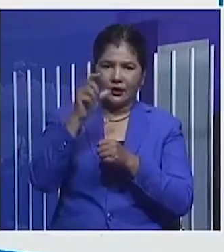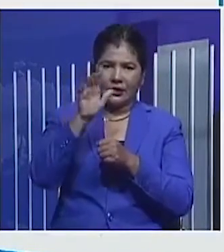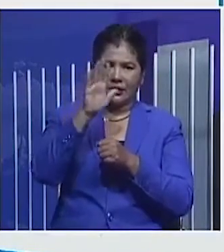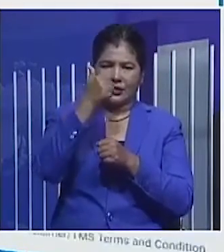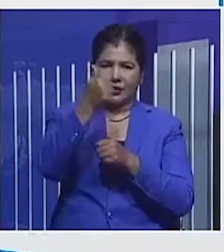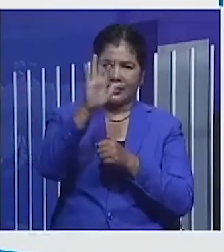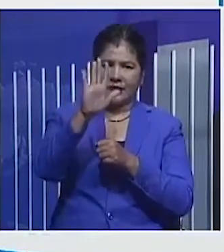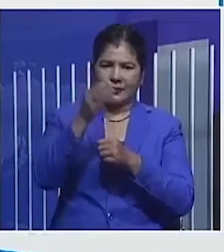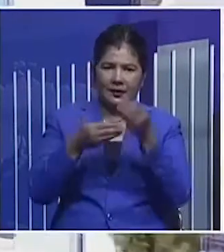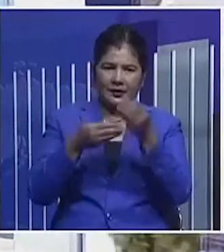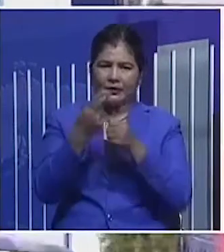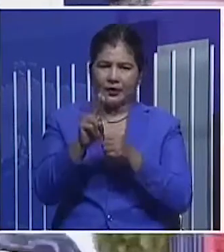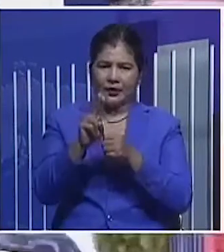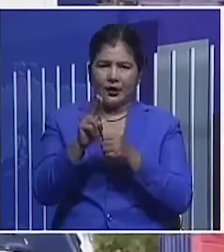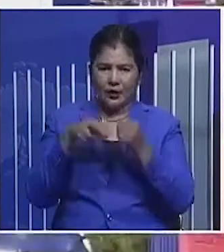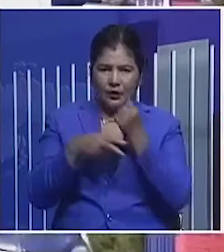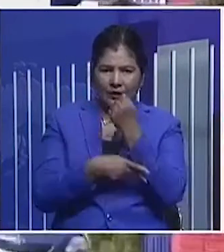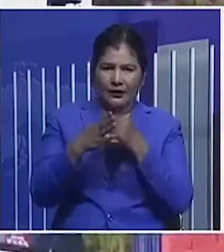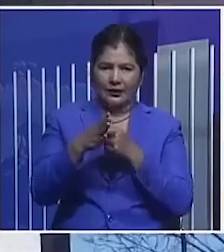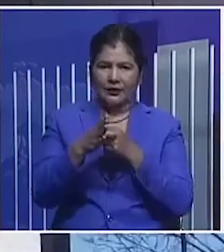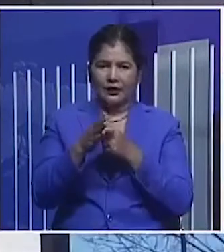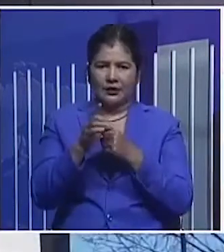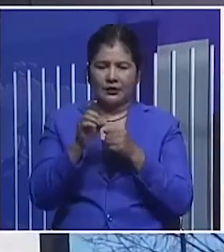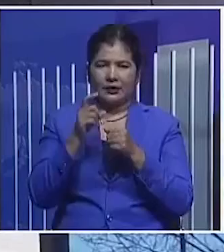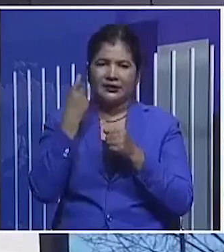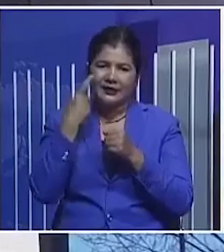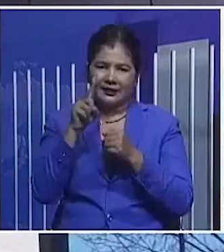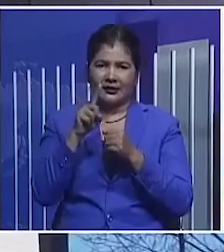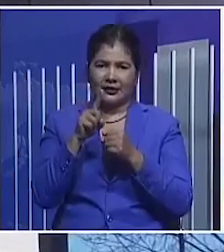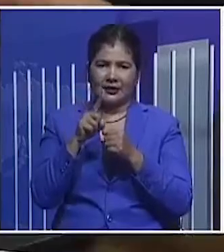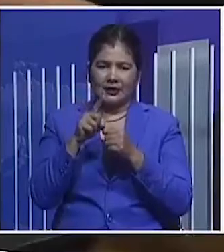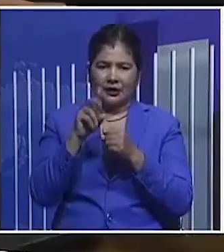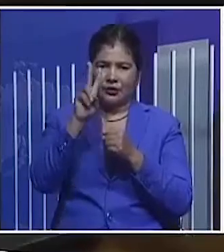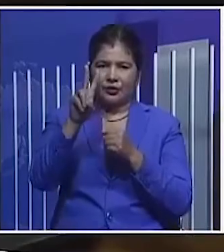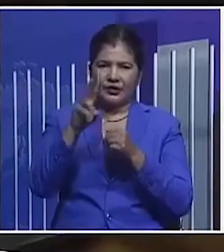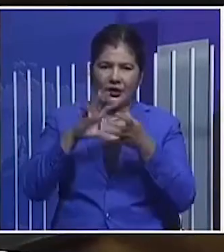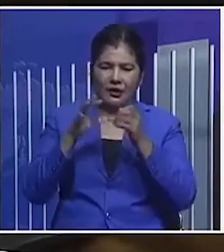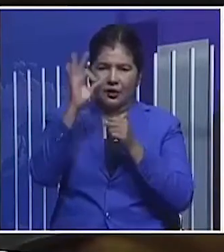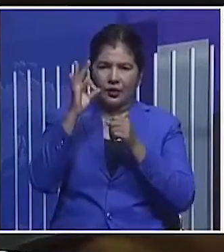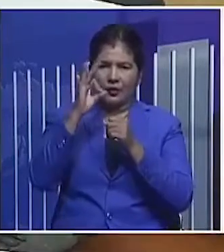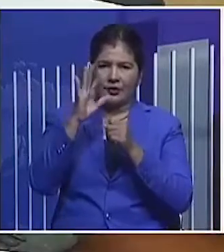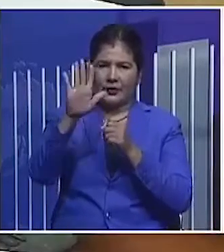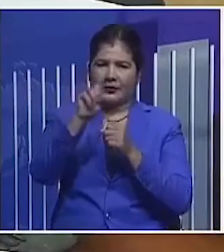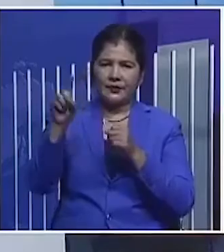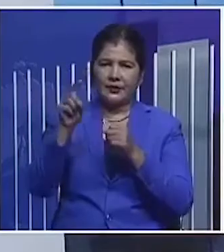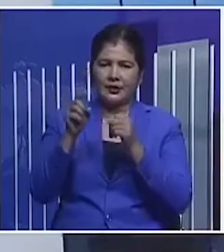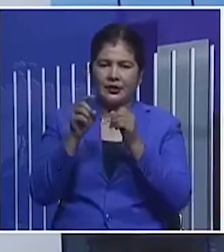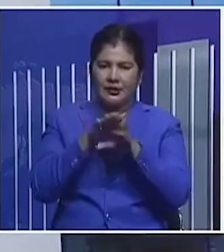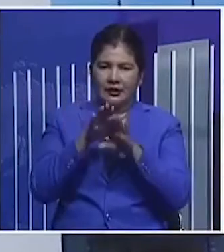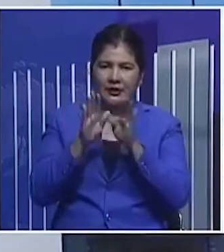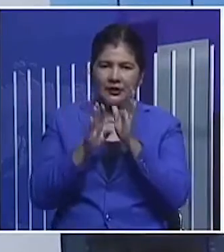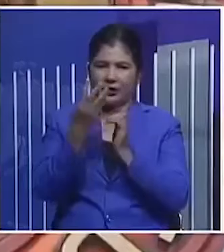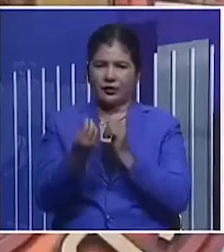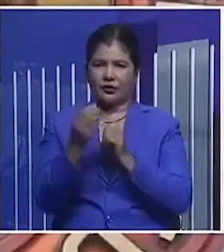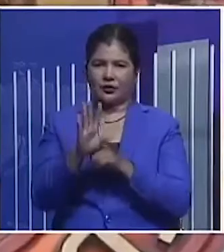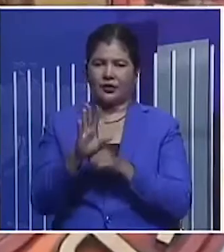रुपियाँमा किनबेच भयो। नेप्से ओह्रालो लागेको दिन समिट लघुवित्त र लिबर्टी इनर्जी कम्पनीको शेयर 5% भन्दा धेरैले